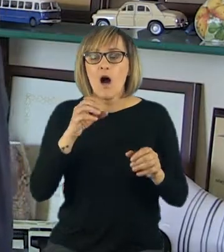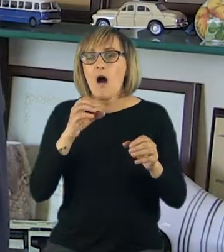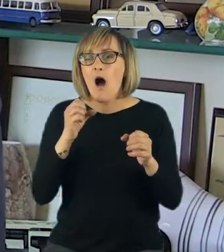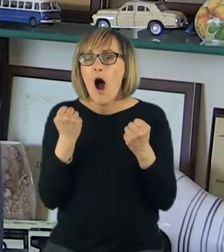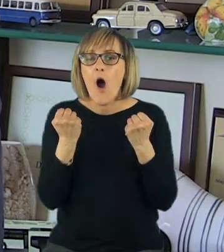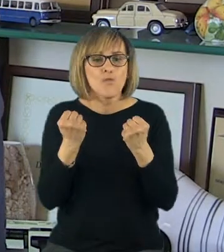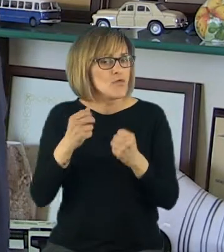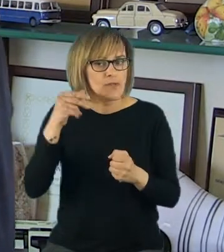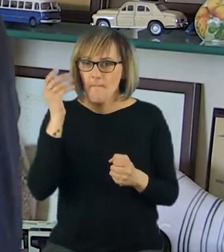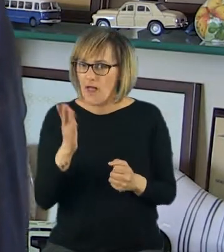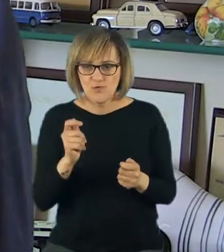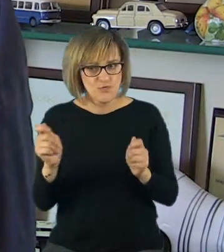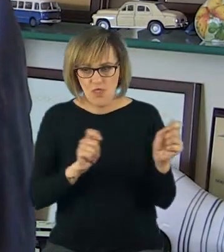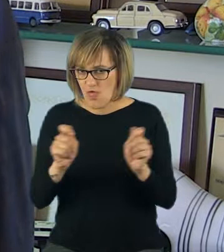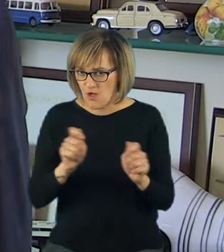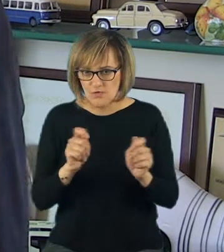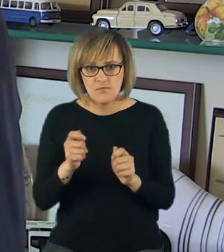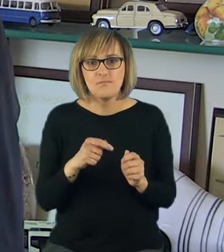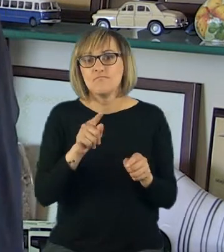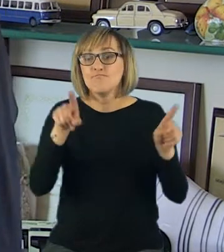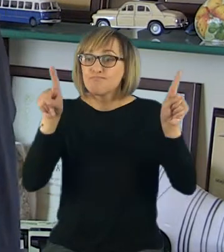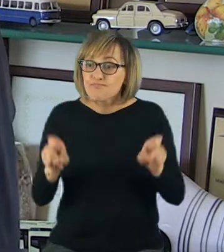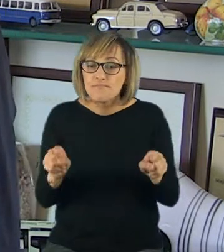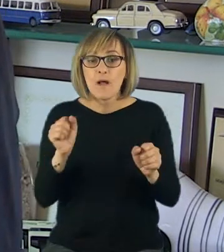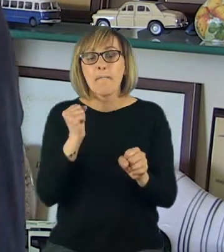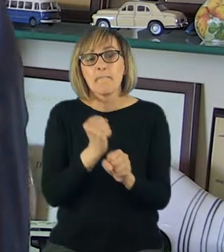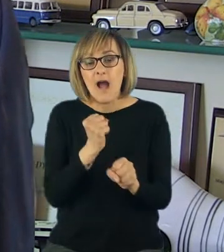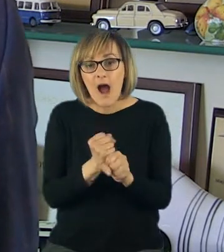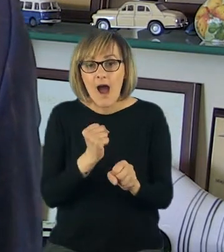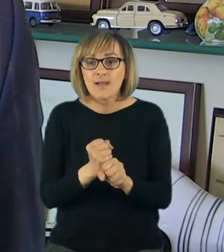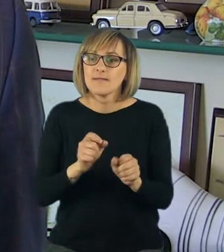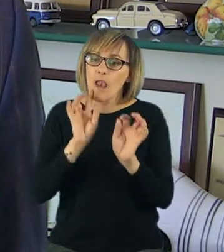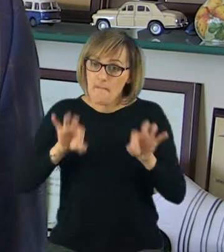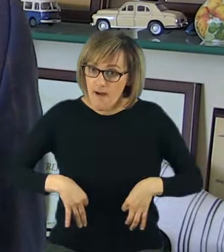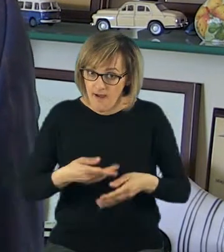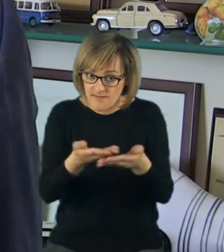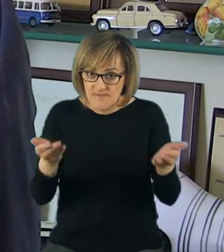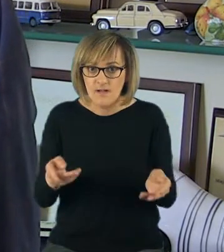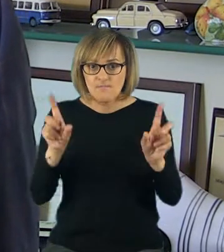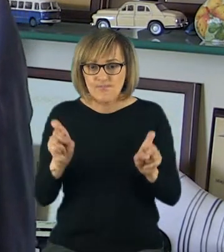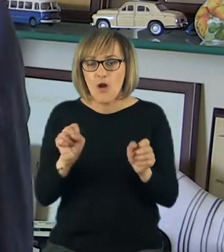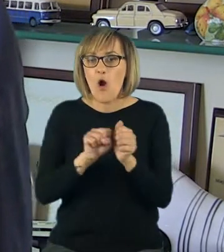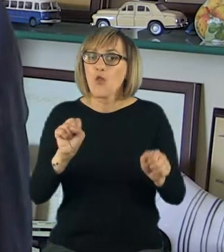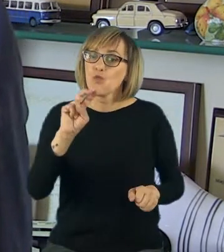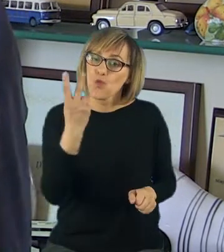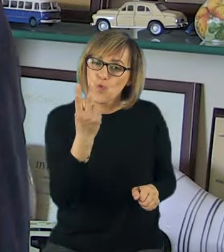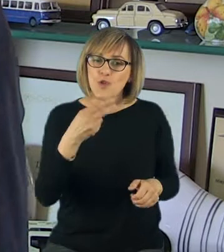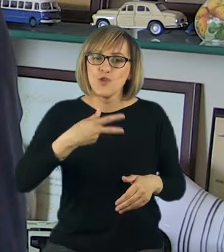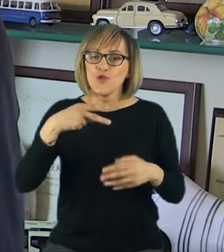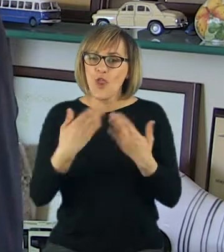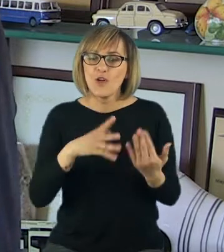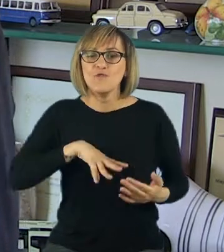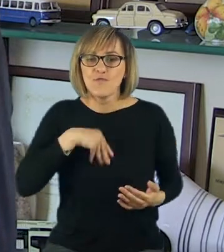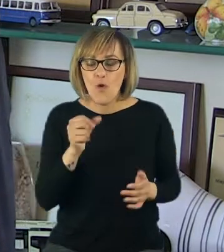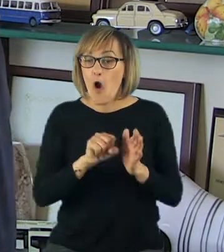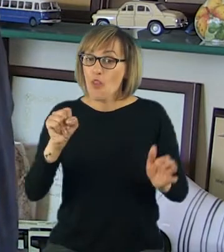komunikacji miejskiej nie kursują i rozpoczynamy pracę do Państwa dyspozycji. Jesteśmy od drugiego dnia świąt Wielkiej Nocy,